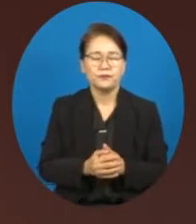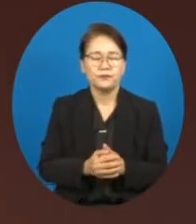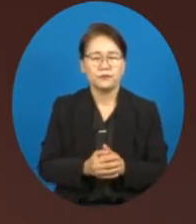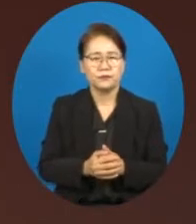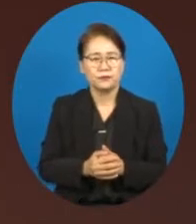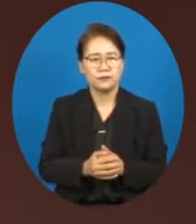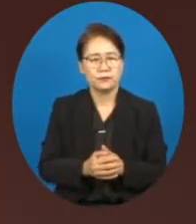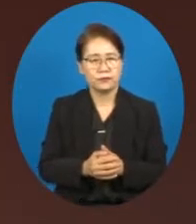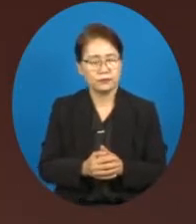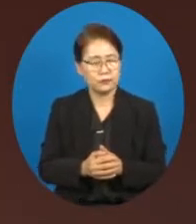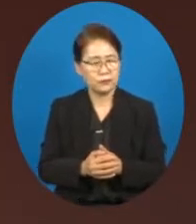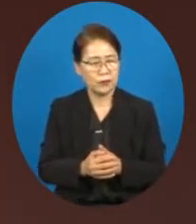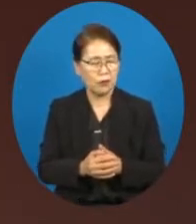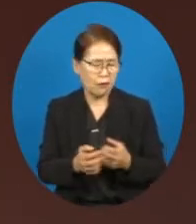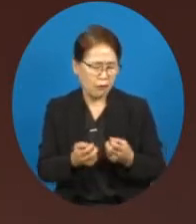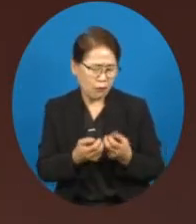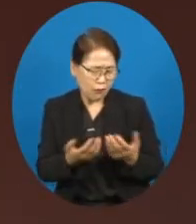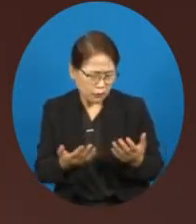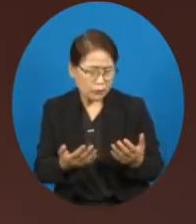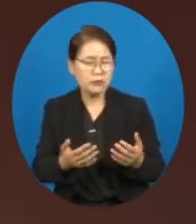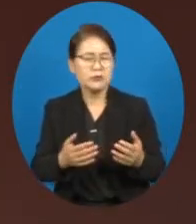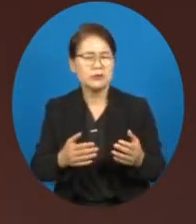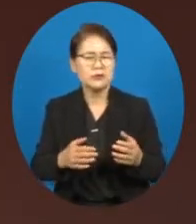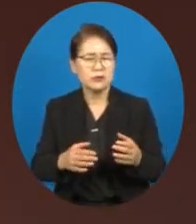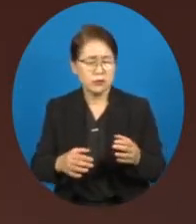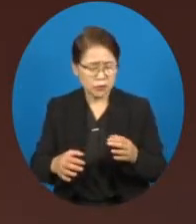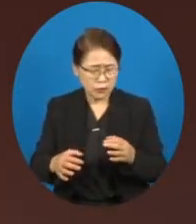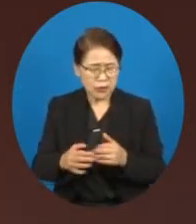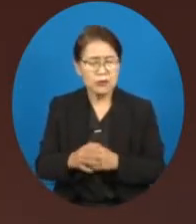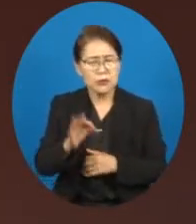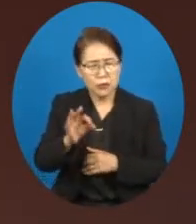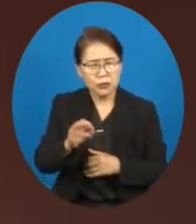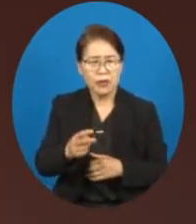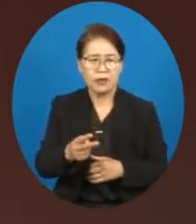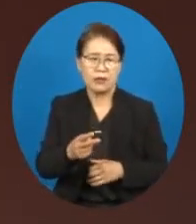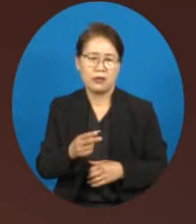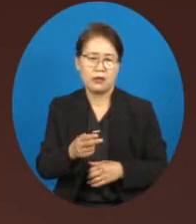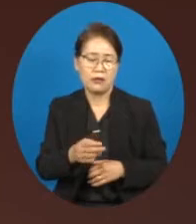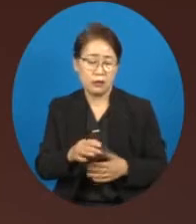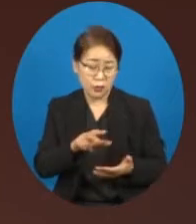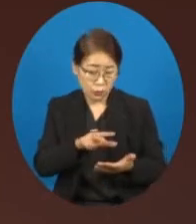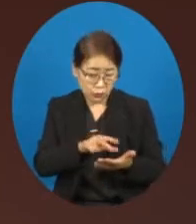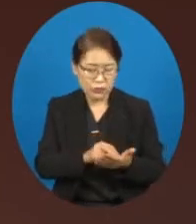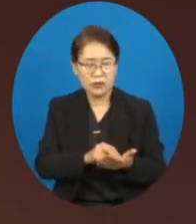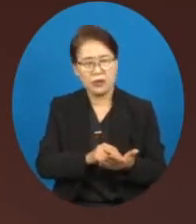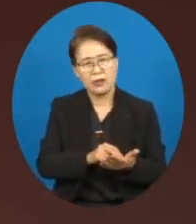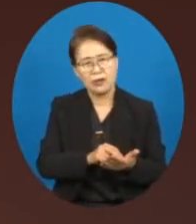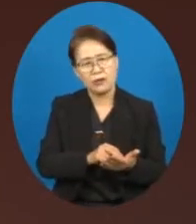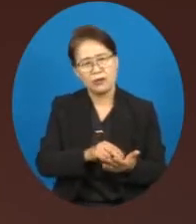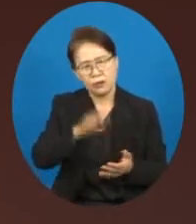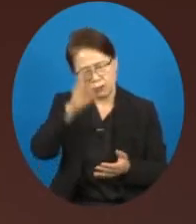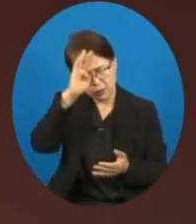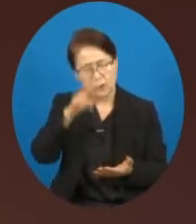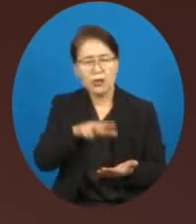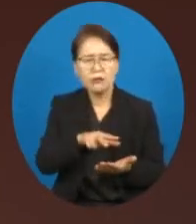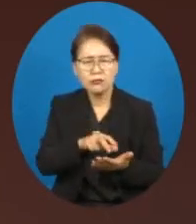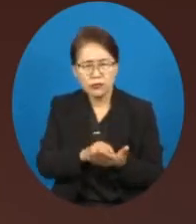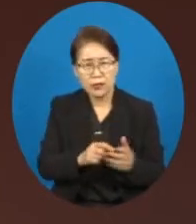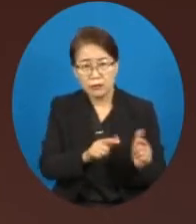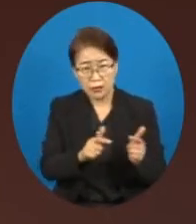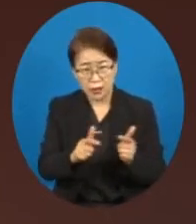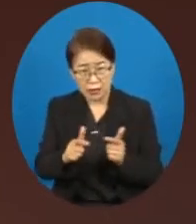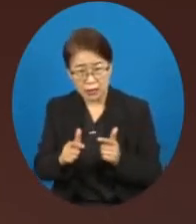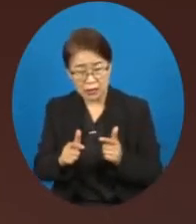내 힘으로는 어떻게 할 수 없는 경제적인 어려움과 질병, 아무튼 우리 앞에는 내 인간의